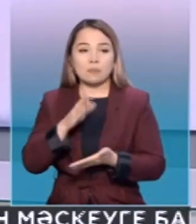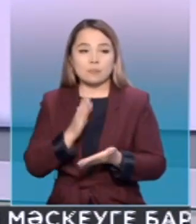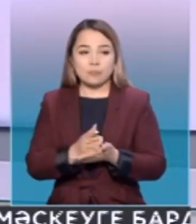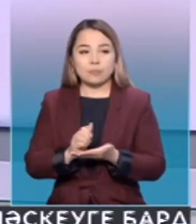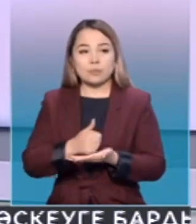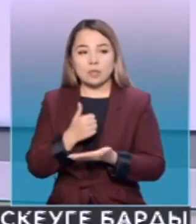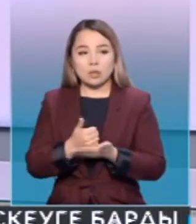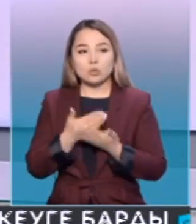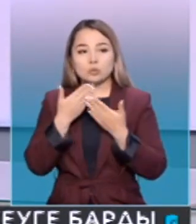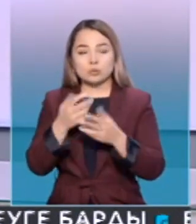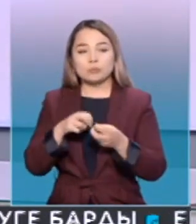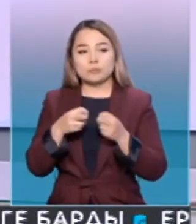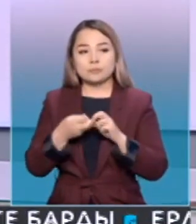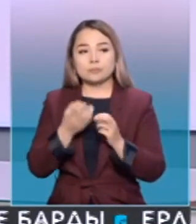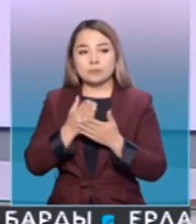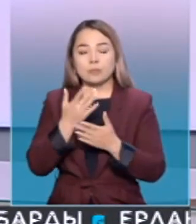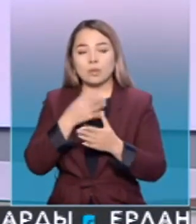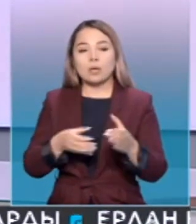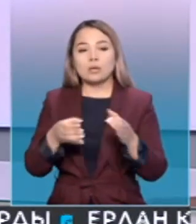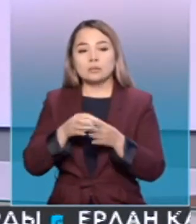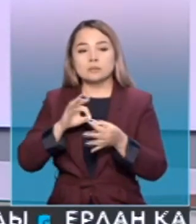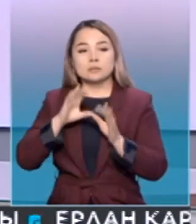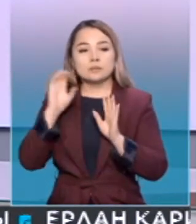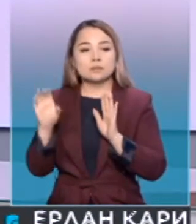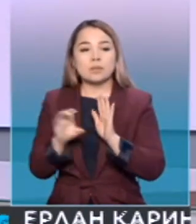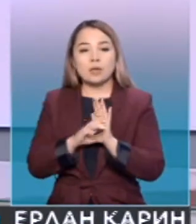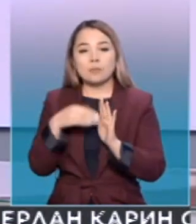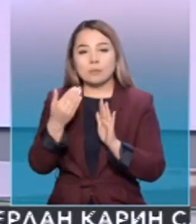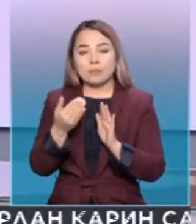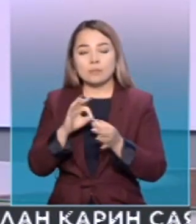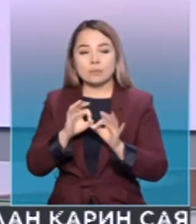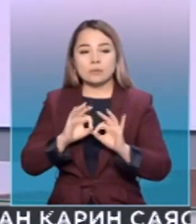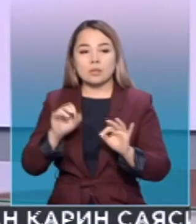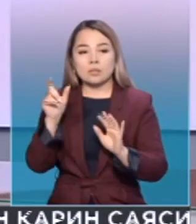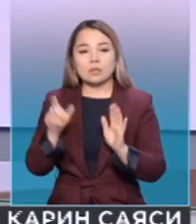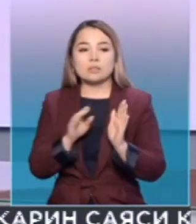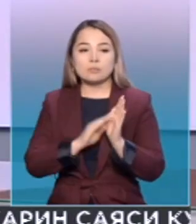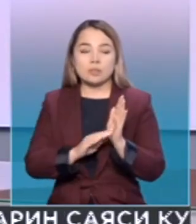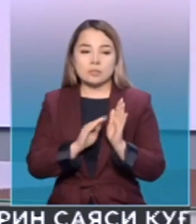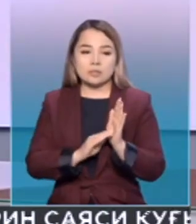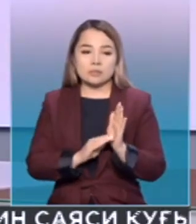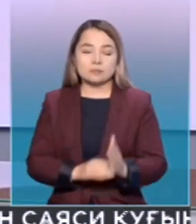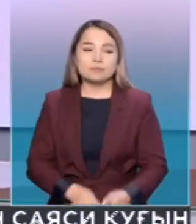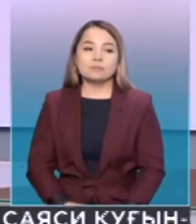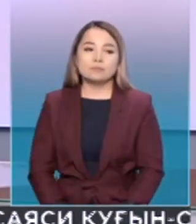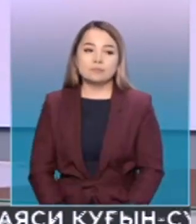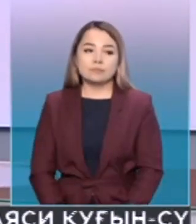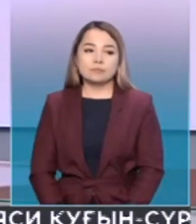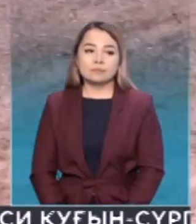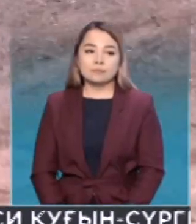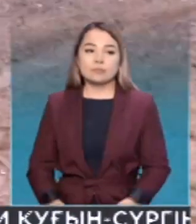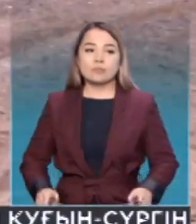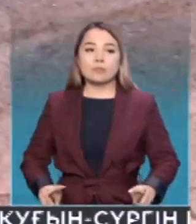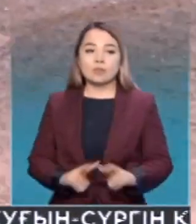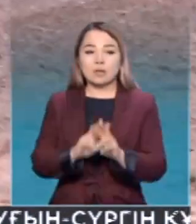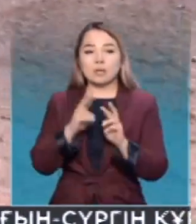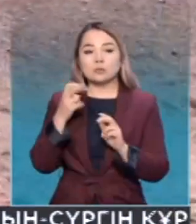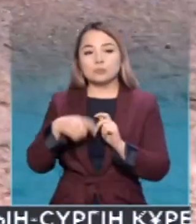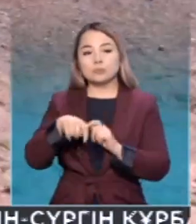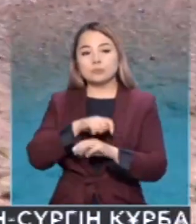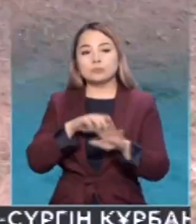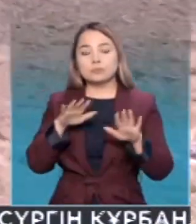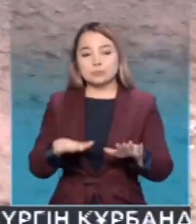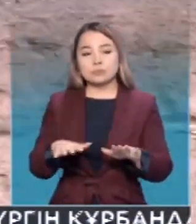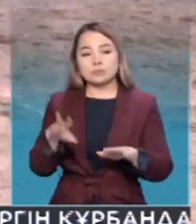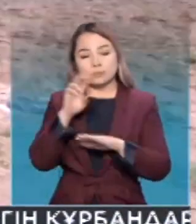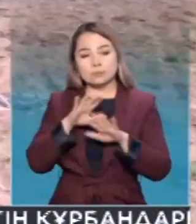билікке жеткізуді сұрады. Бұқараның базынасын тыңдауға әріптесім Оңғар Алпысбайұлы барып қайтқан еді. Астанадан 200 шақырым